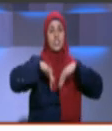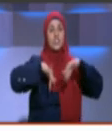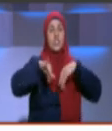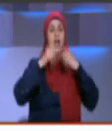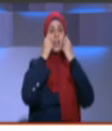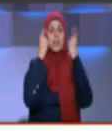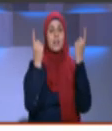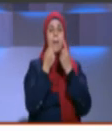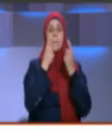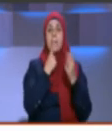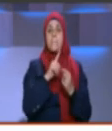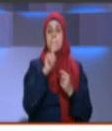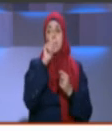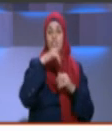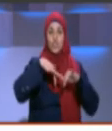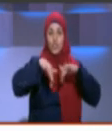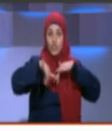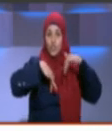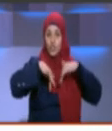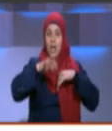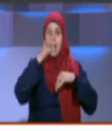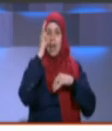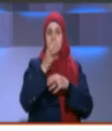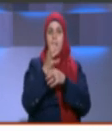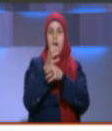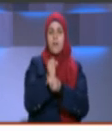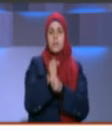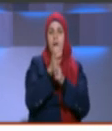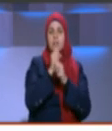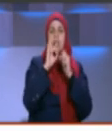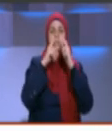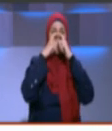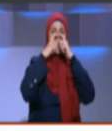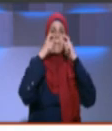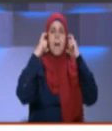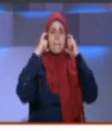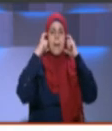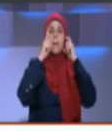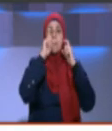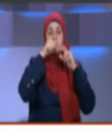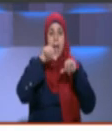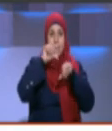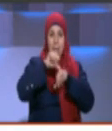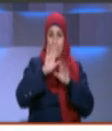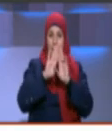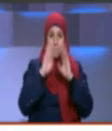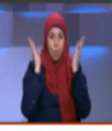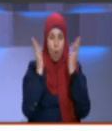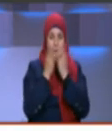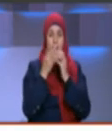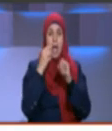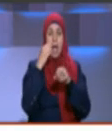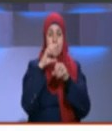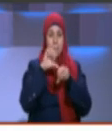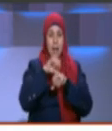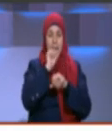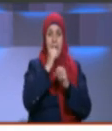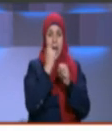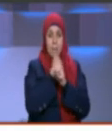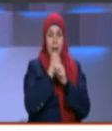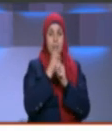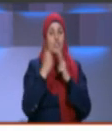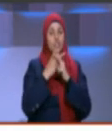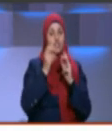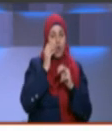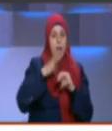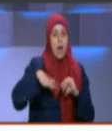ومع العلم الشارع بدون كمامات، ولكن في الأماكن المغلقة وأماكن العمل ما زال الشعب